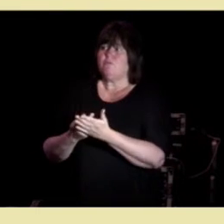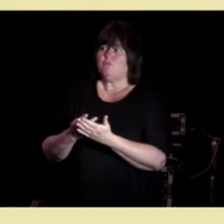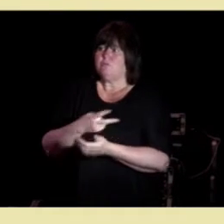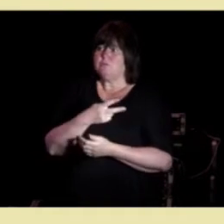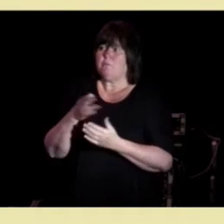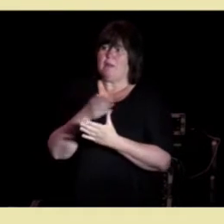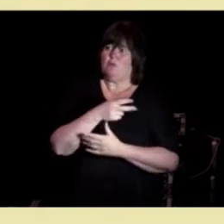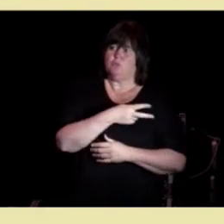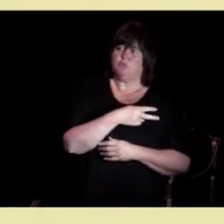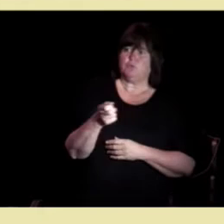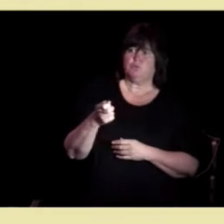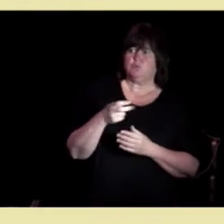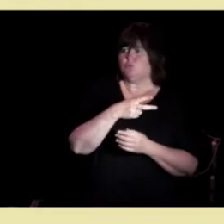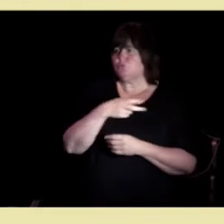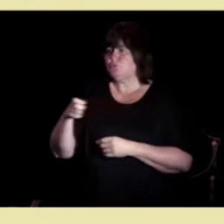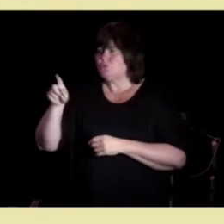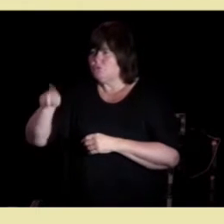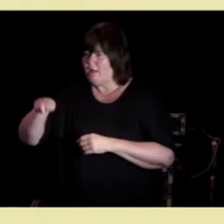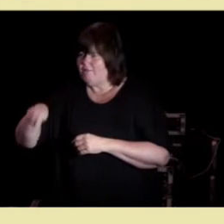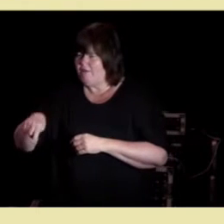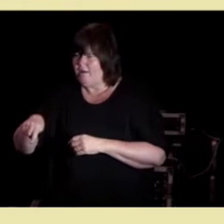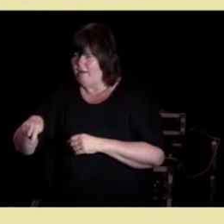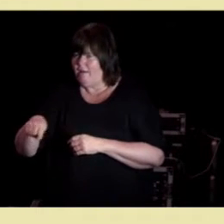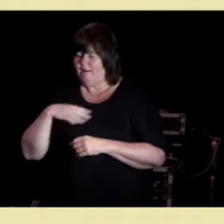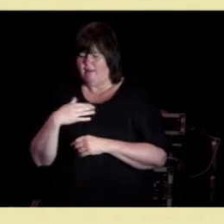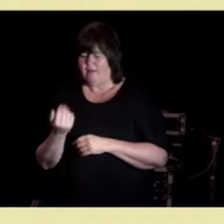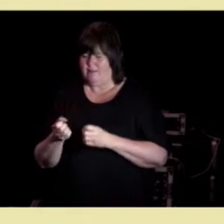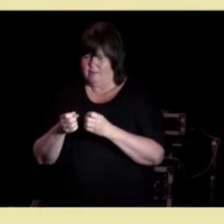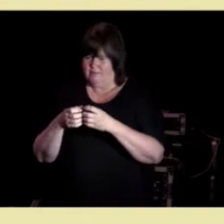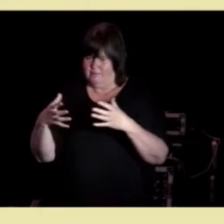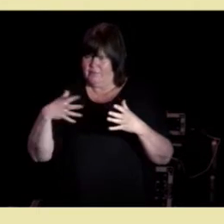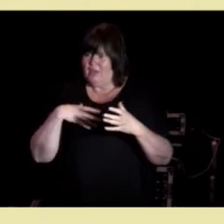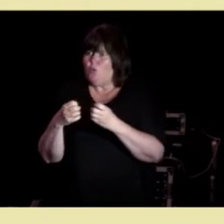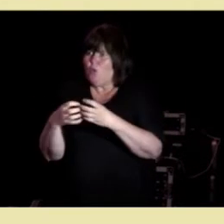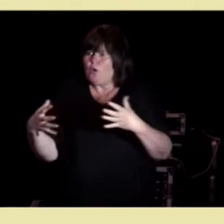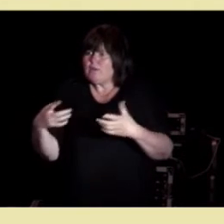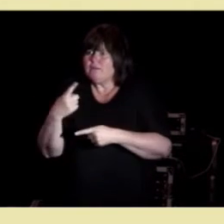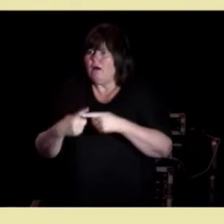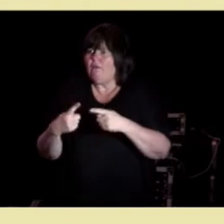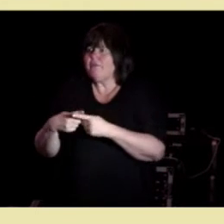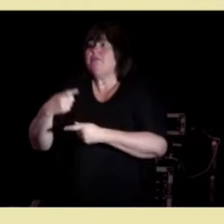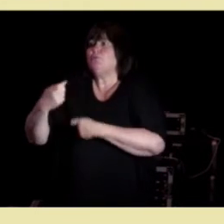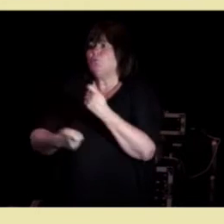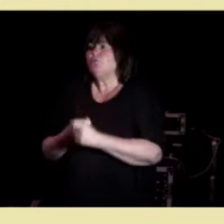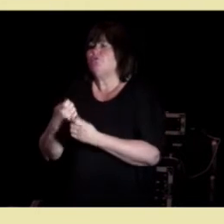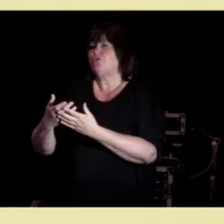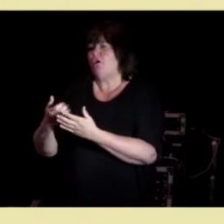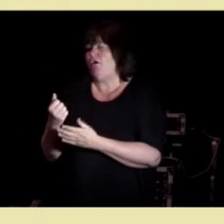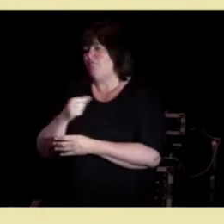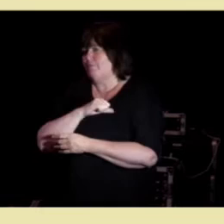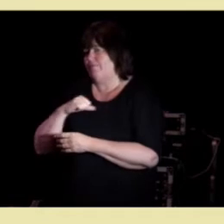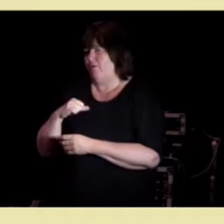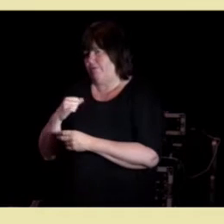2011. Det økende forekomst og økende andel utført av private.